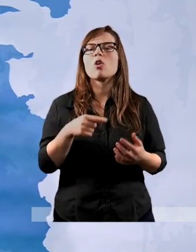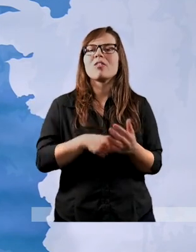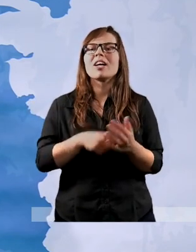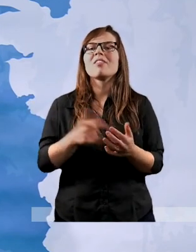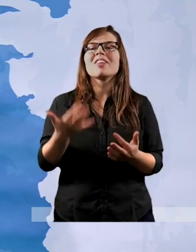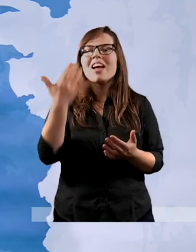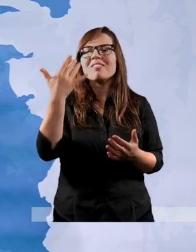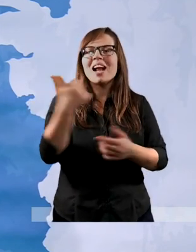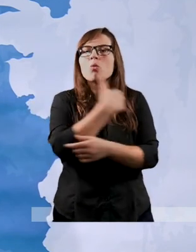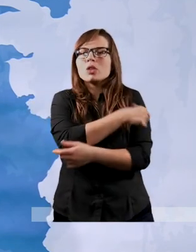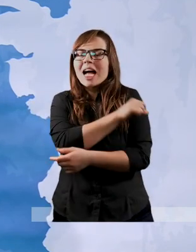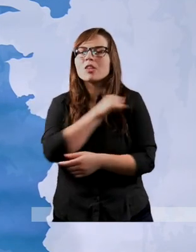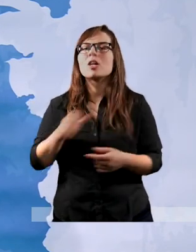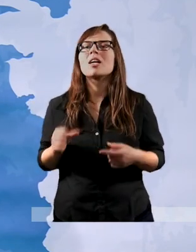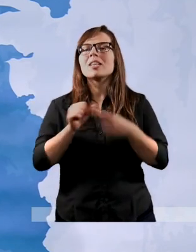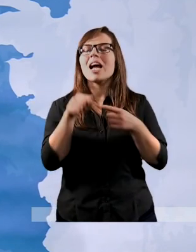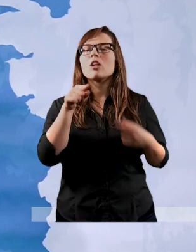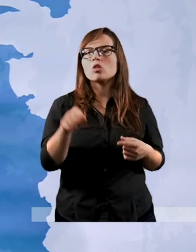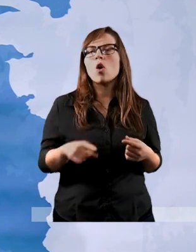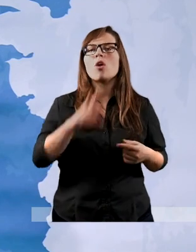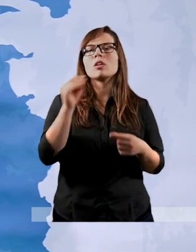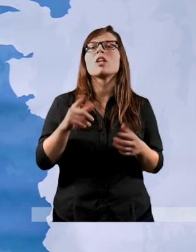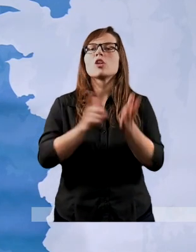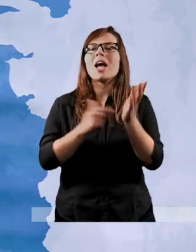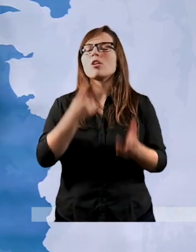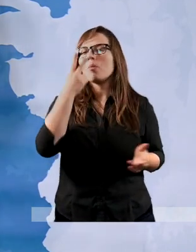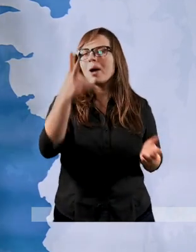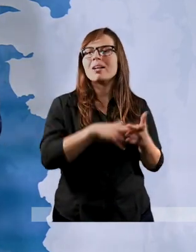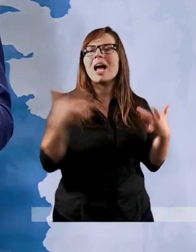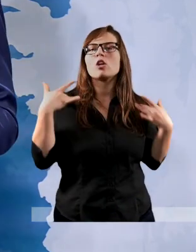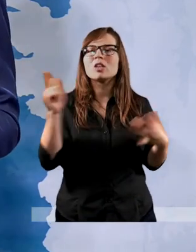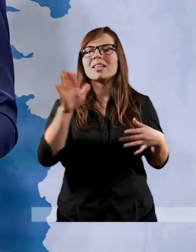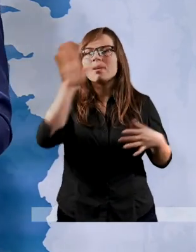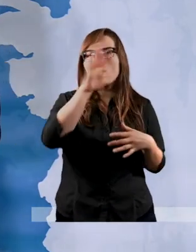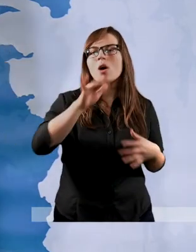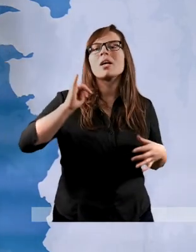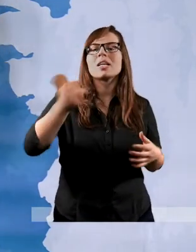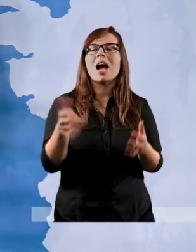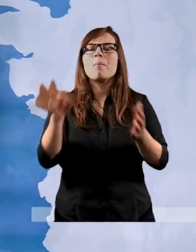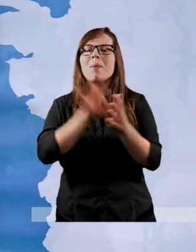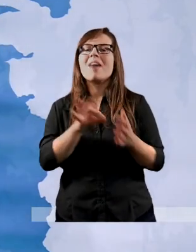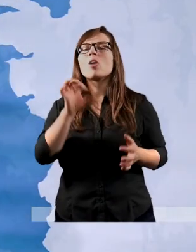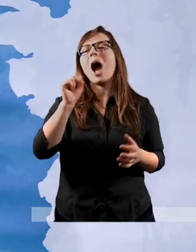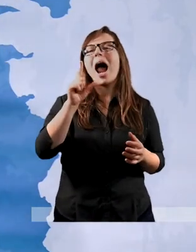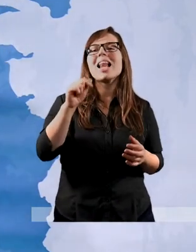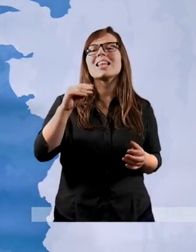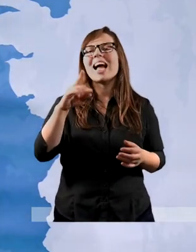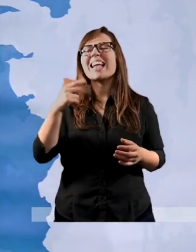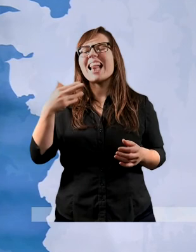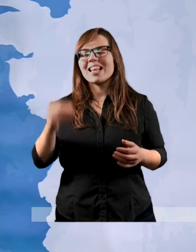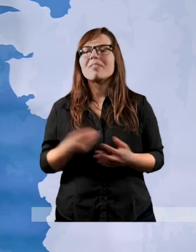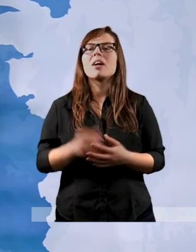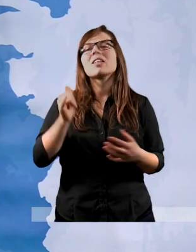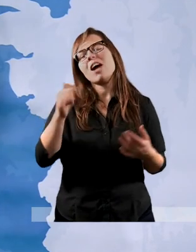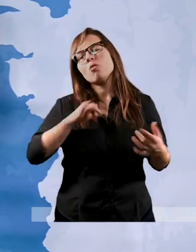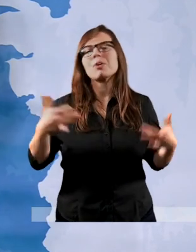jako wielu, wielu chrześcijan jest to, że często patrzymy na życie z Bogiem jako pewną alternatywę. A dzisiaj to tak